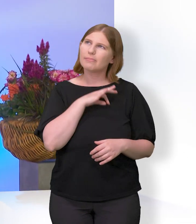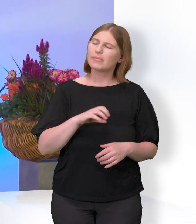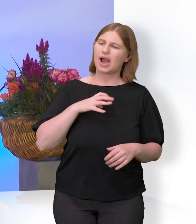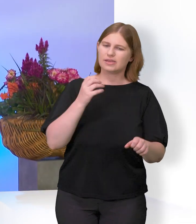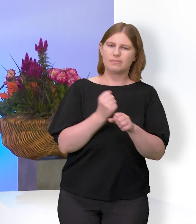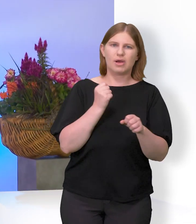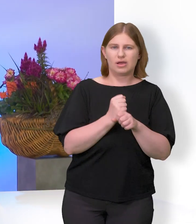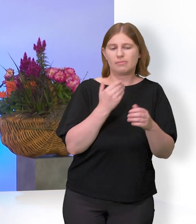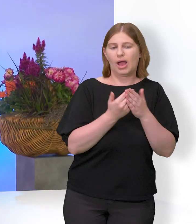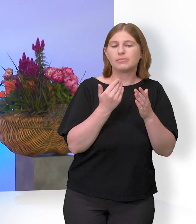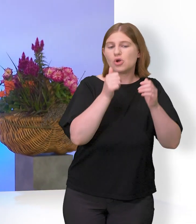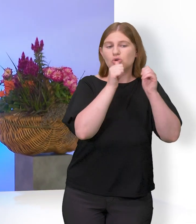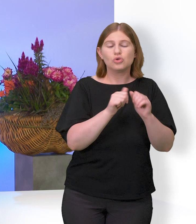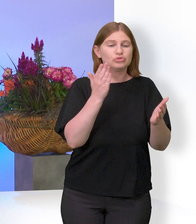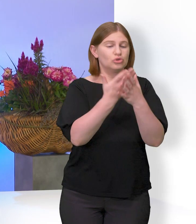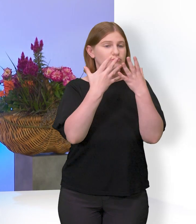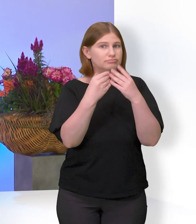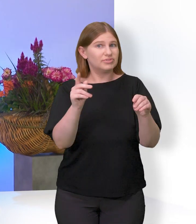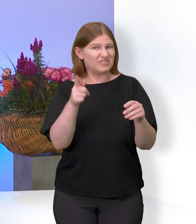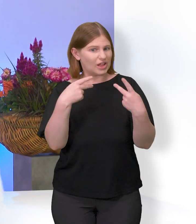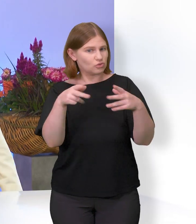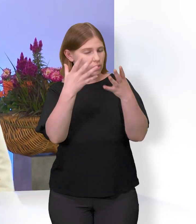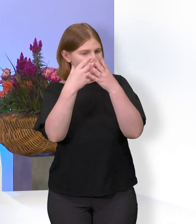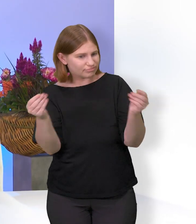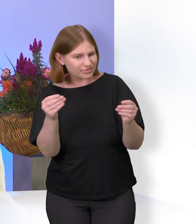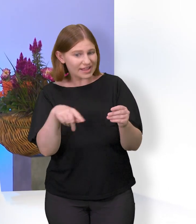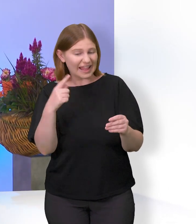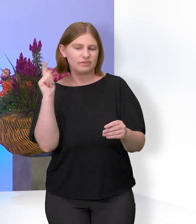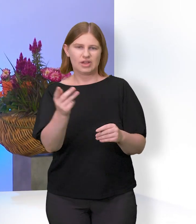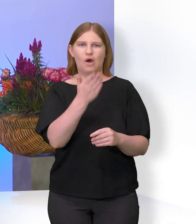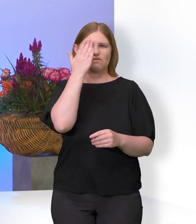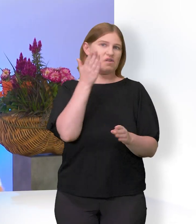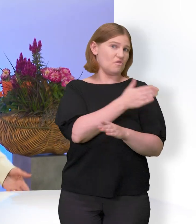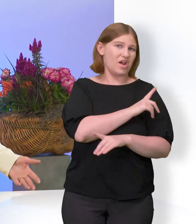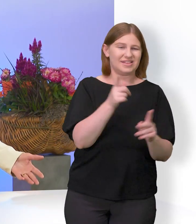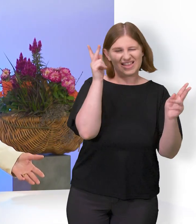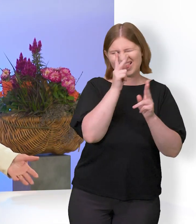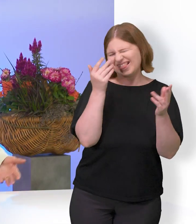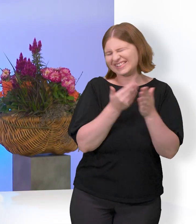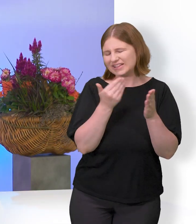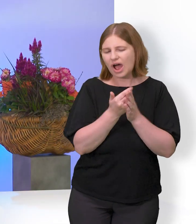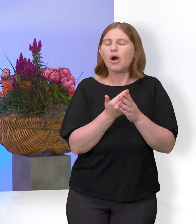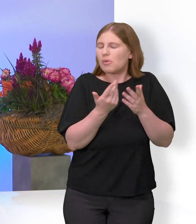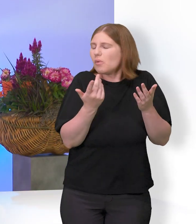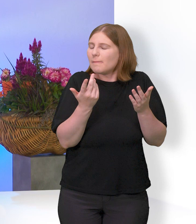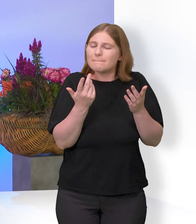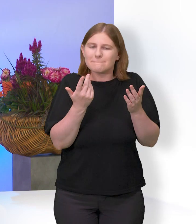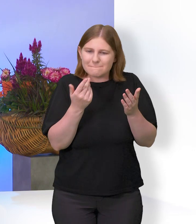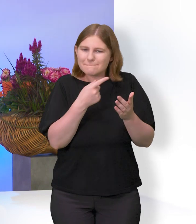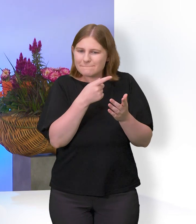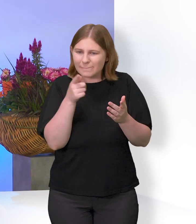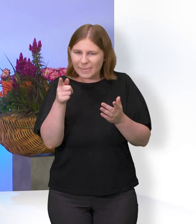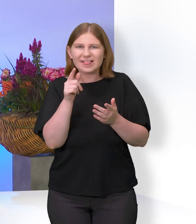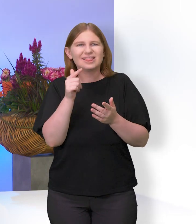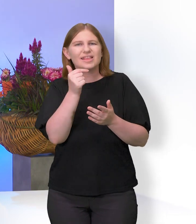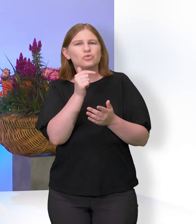auffallen, wenn sie nicht mehr da sind. Aber das muss so nicht sein. Und vielleicht sind Sie genauso jemand, der